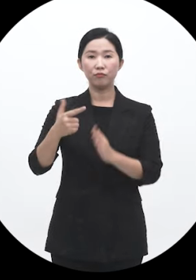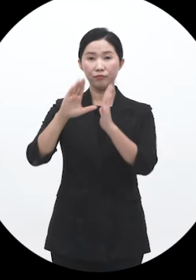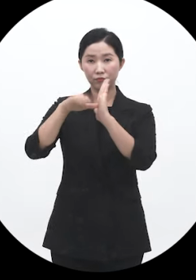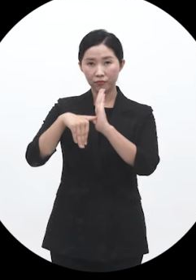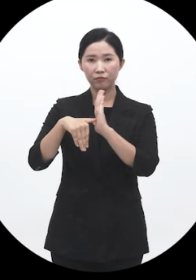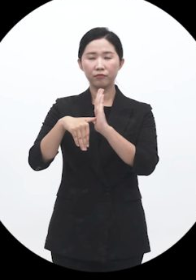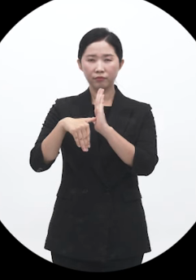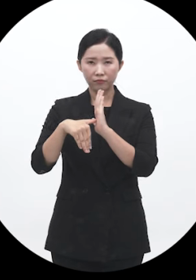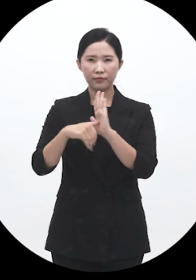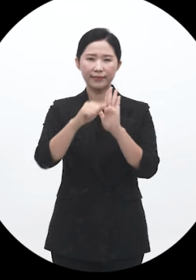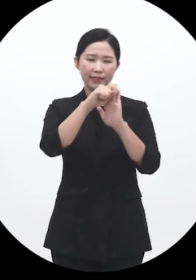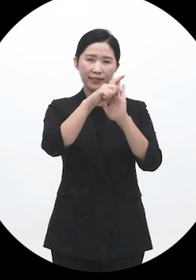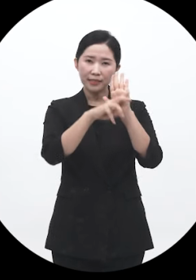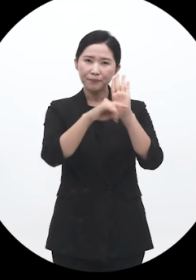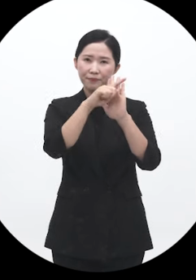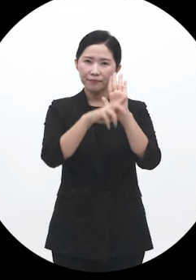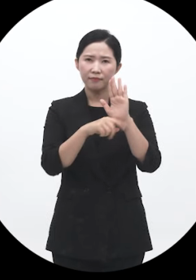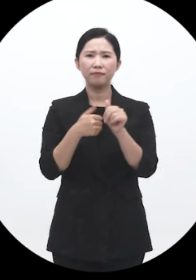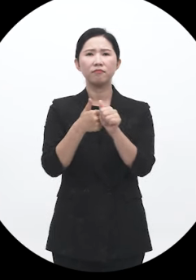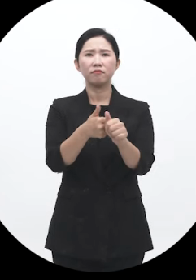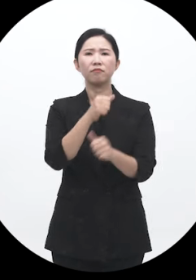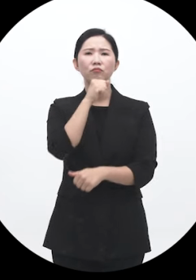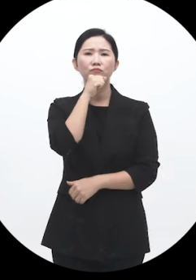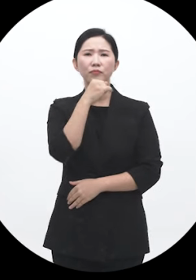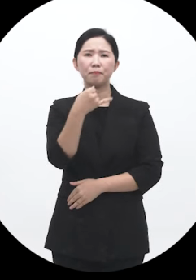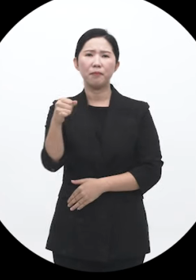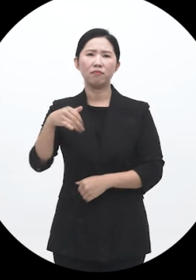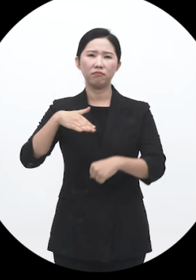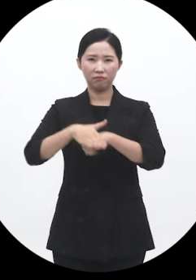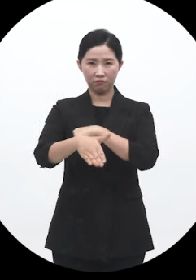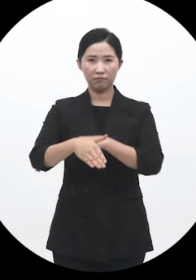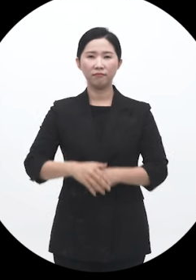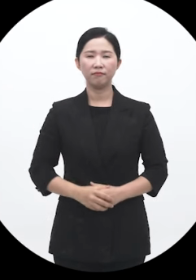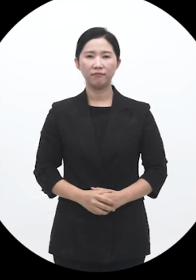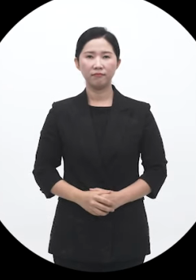2026학년도부터는 모두 등급별 감점으로 변경되었습니다.